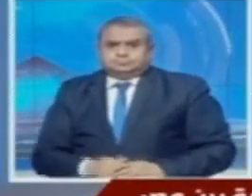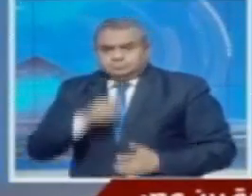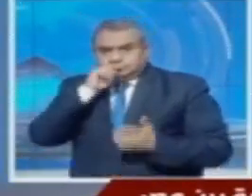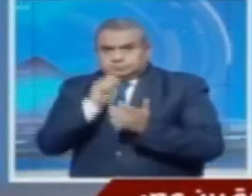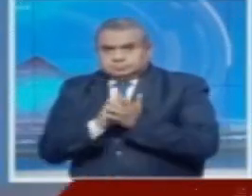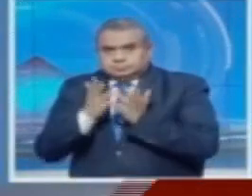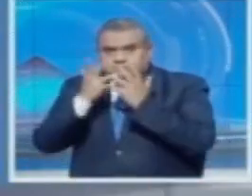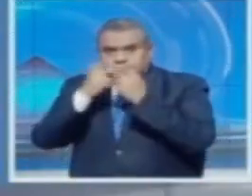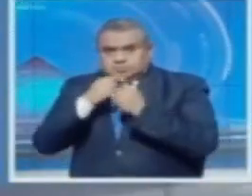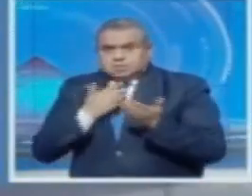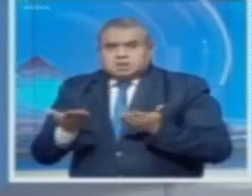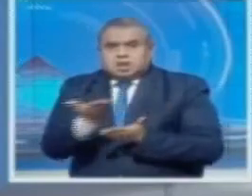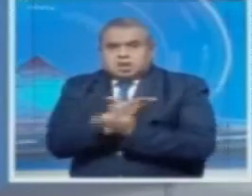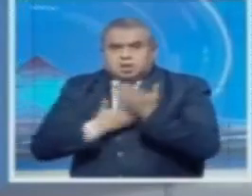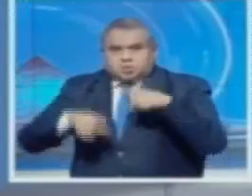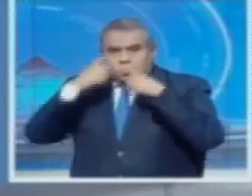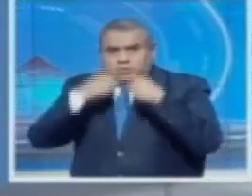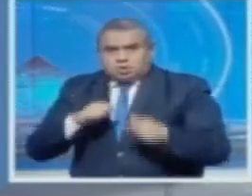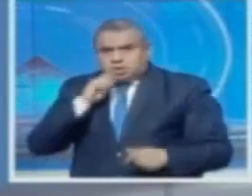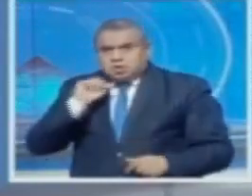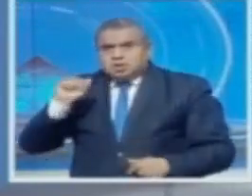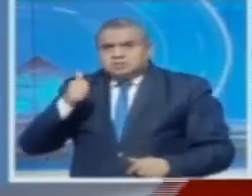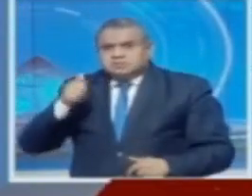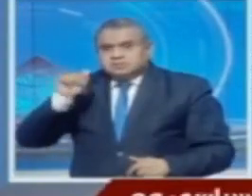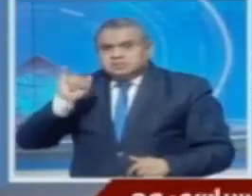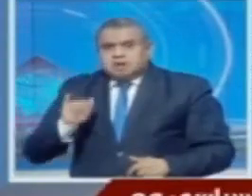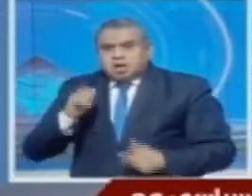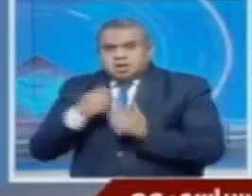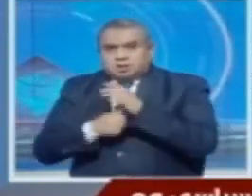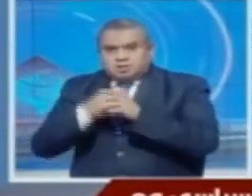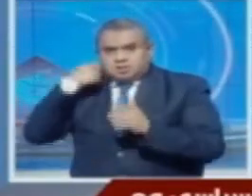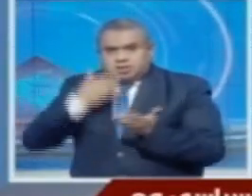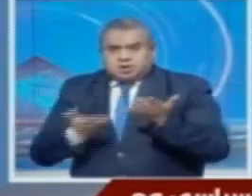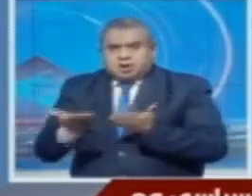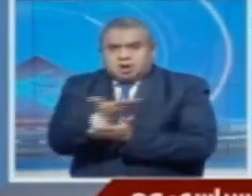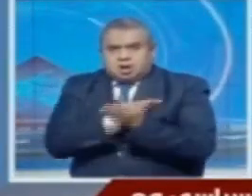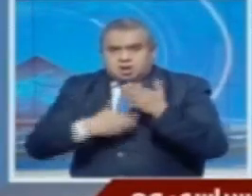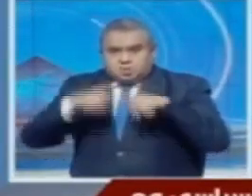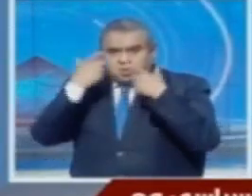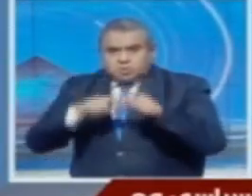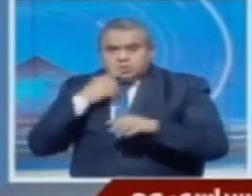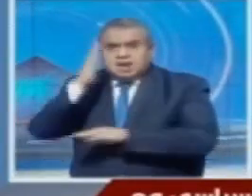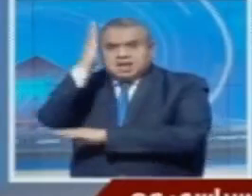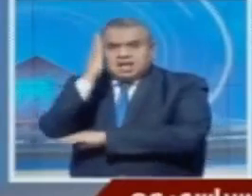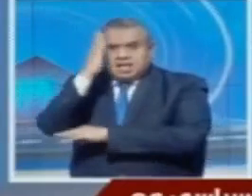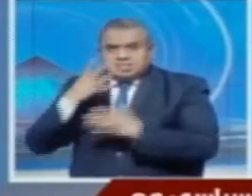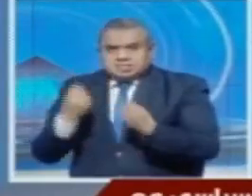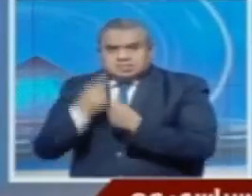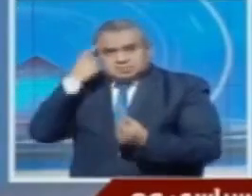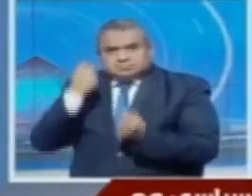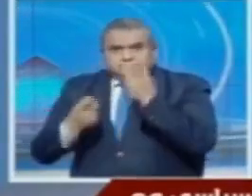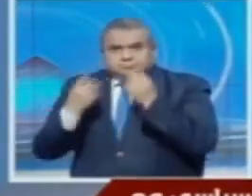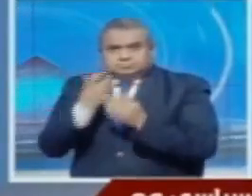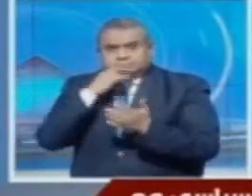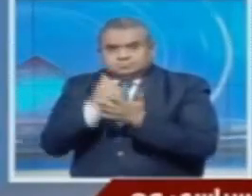أكد المنسق العام للحوار الوطني دكتور ضياء رشوان أن الحوار الوطني قائم على أساس التفاعل بين جميع الآراء